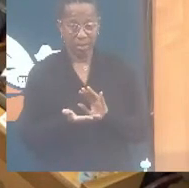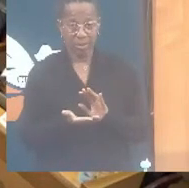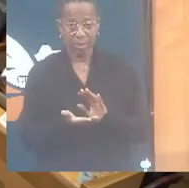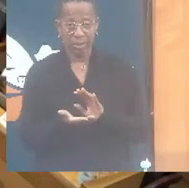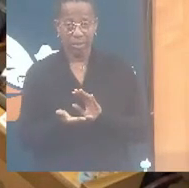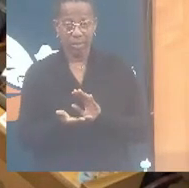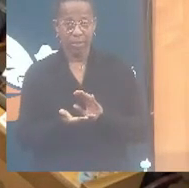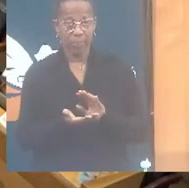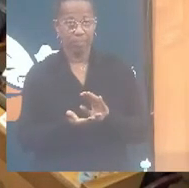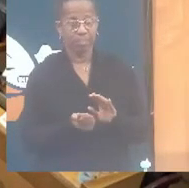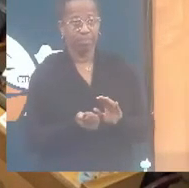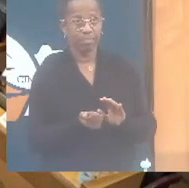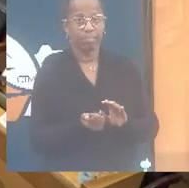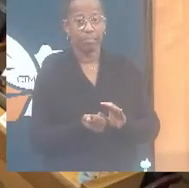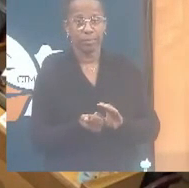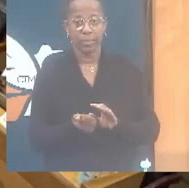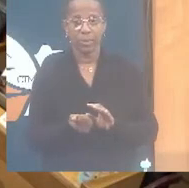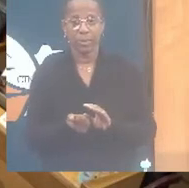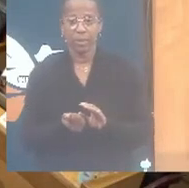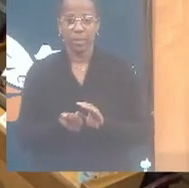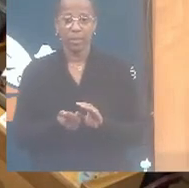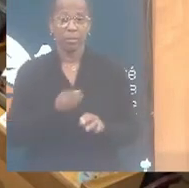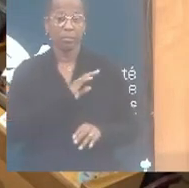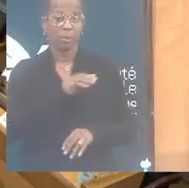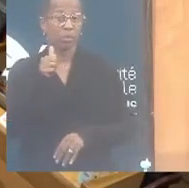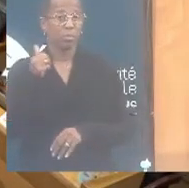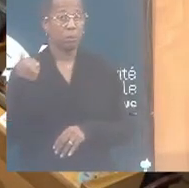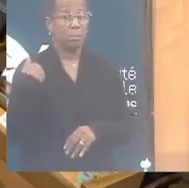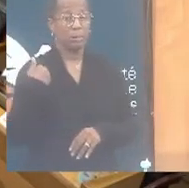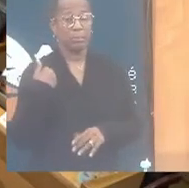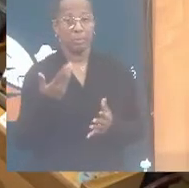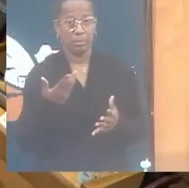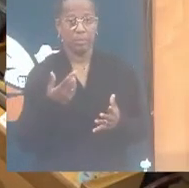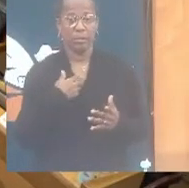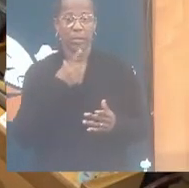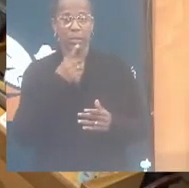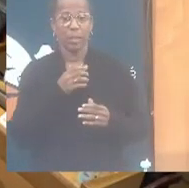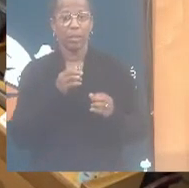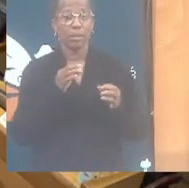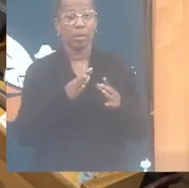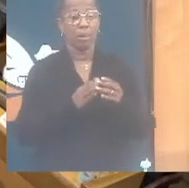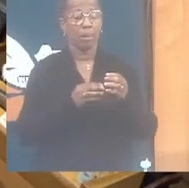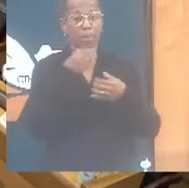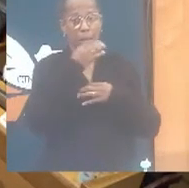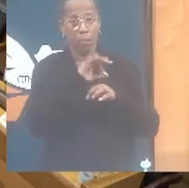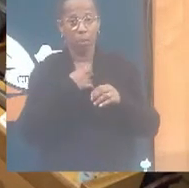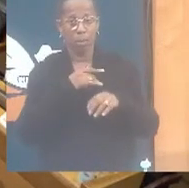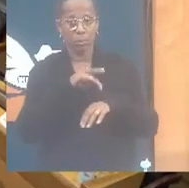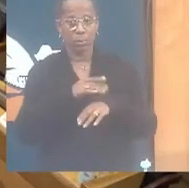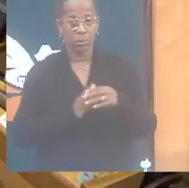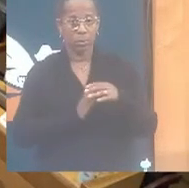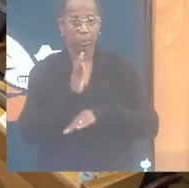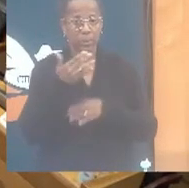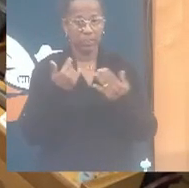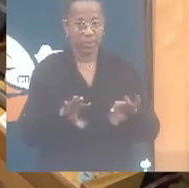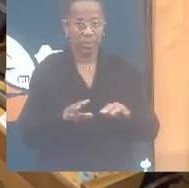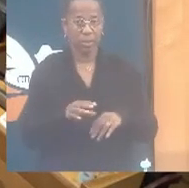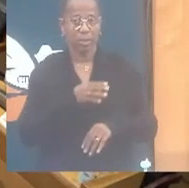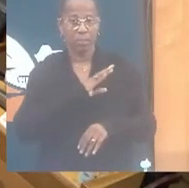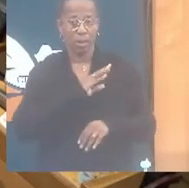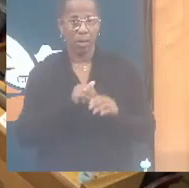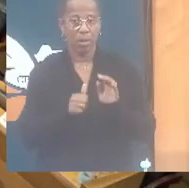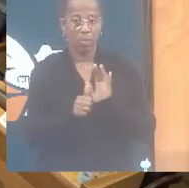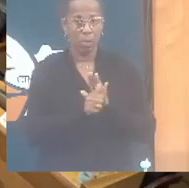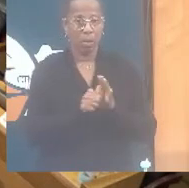Mais j'ai vu qu'on n'a pas, puisqu'il m'interpelle là, on n'a pas décompté son temps de parole parce qu'il est allé au-delà de la fonction de rapporteur, mais on n'a